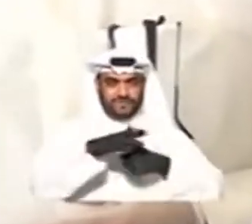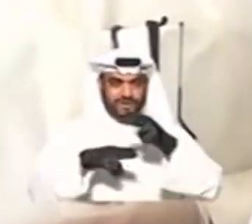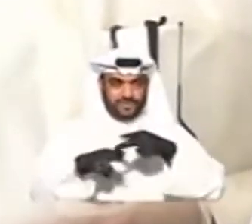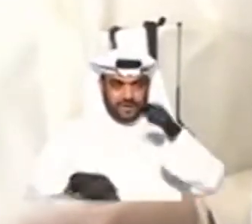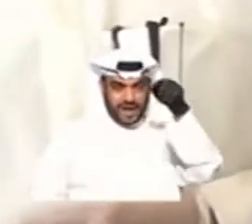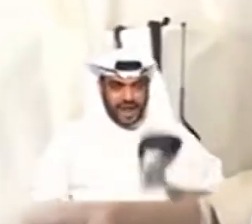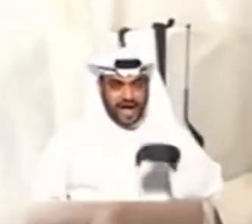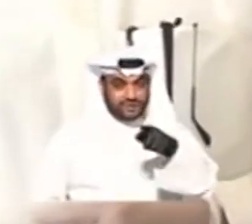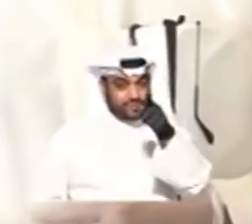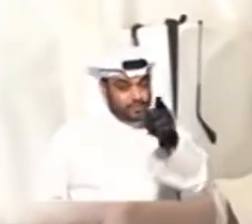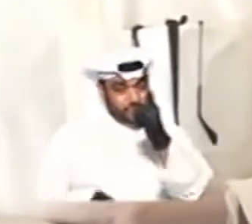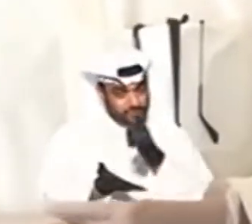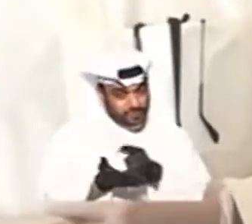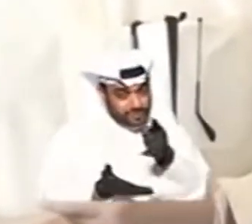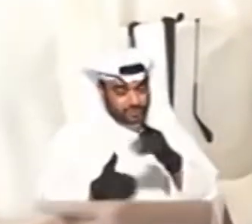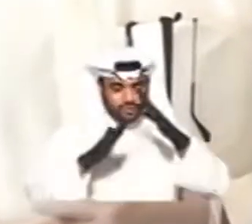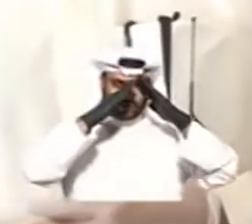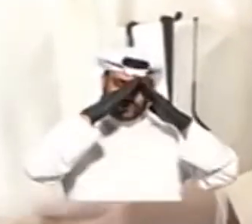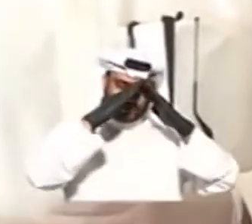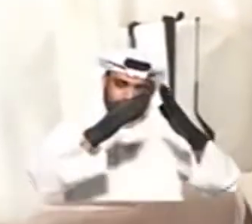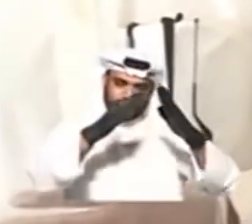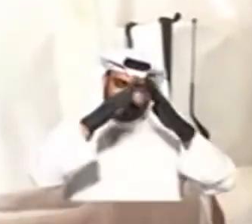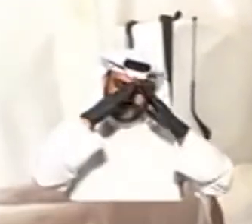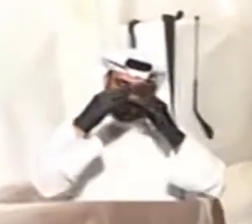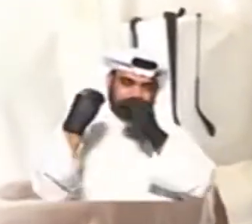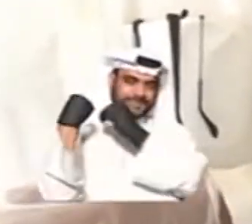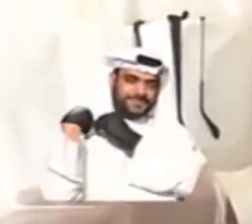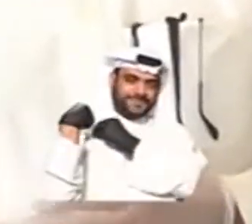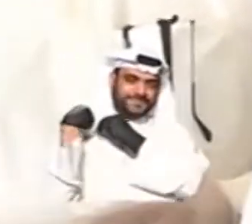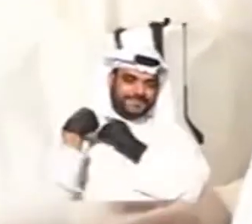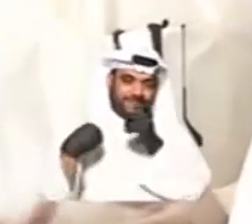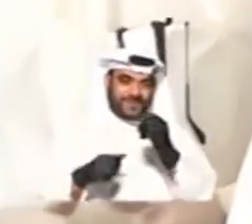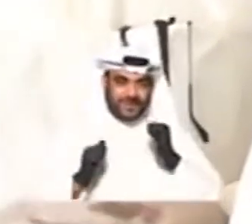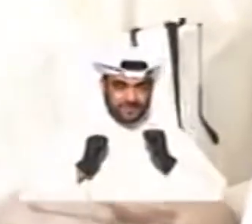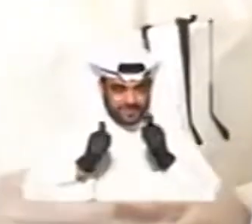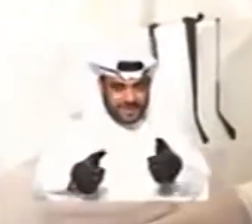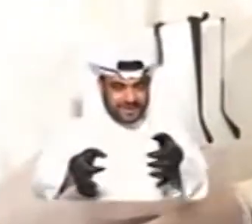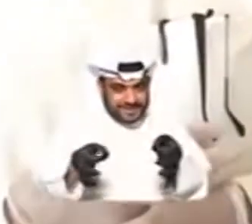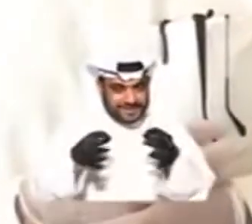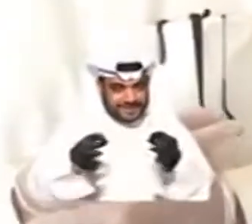أعطائهم حقهم كذلك يعني بهذا الصدد.